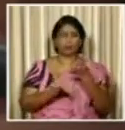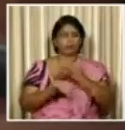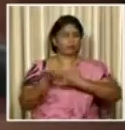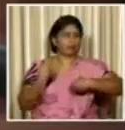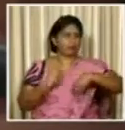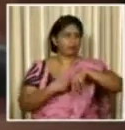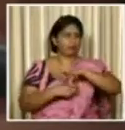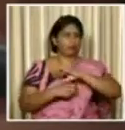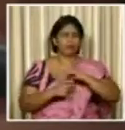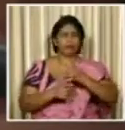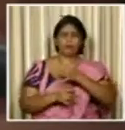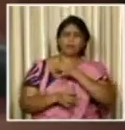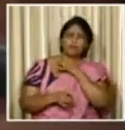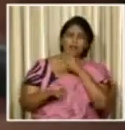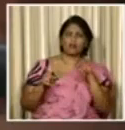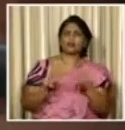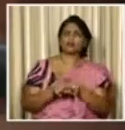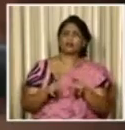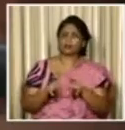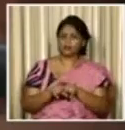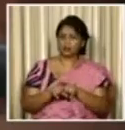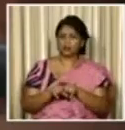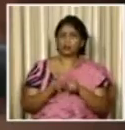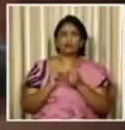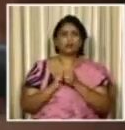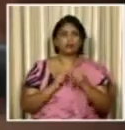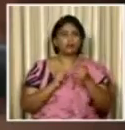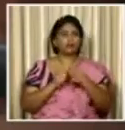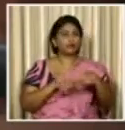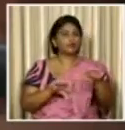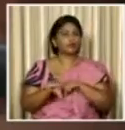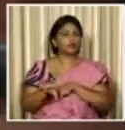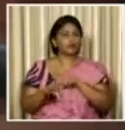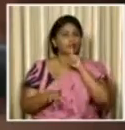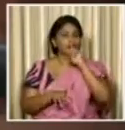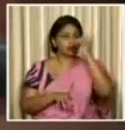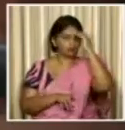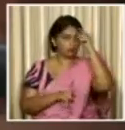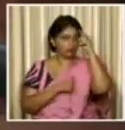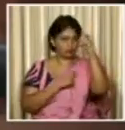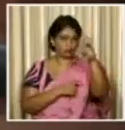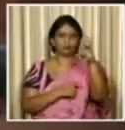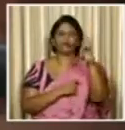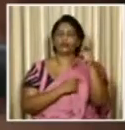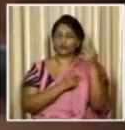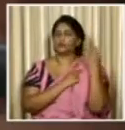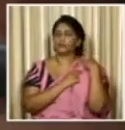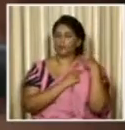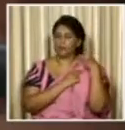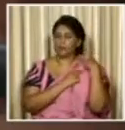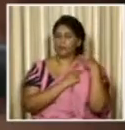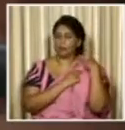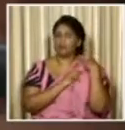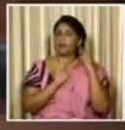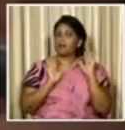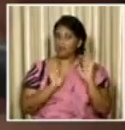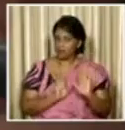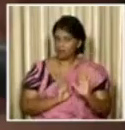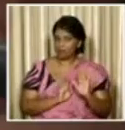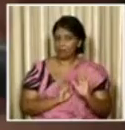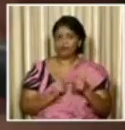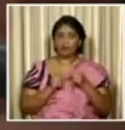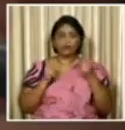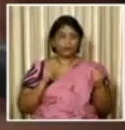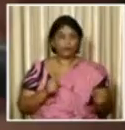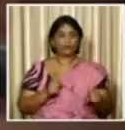වියලුභාවයකට විකටම බවට පත් කිරීමේ වගකීම කතානායකවරයාට පැවරෙනවා. හැබැයි